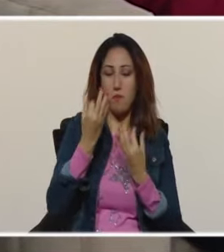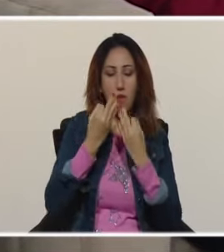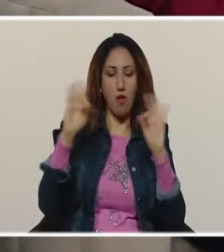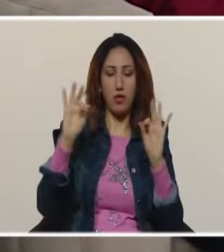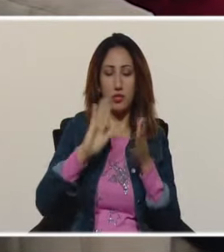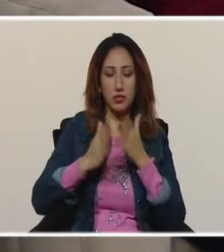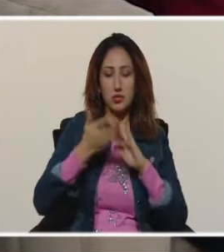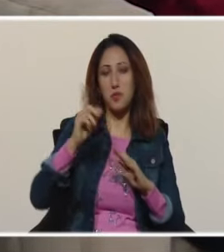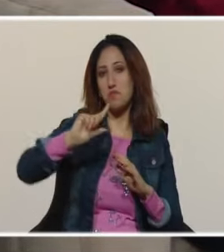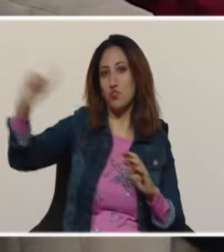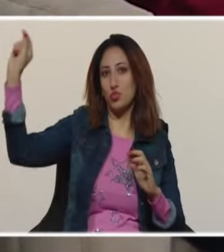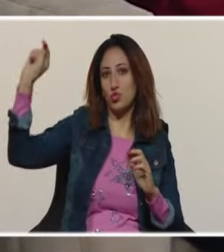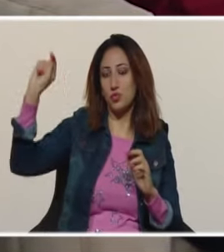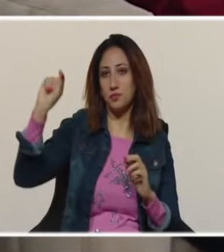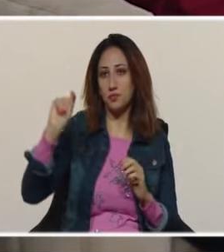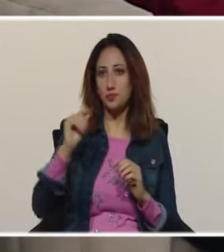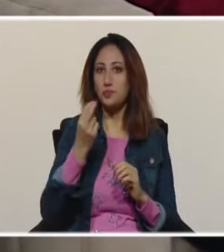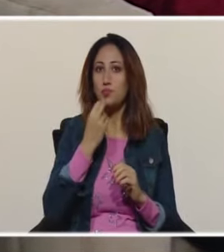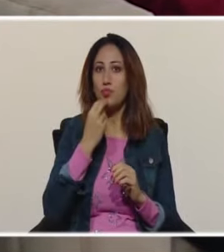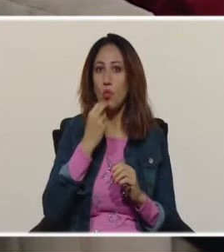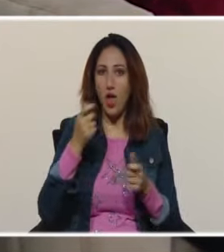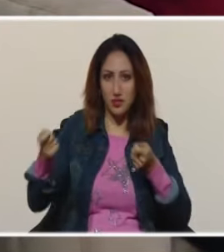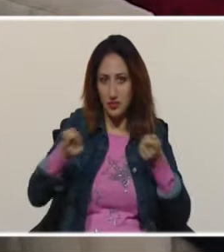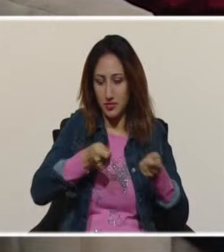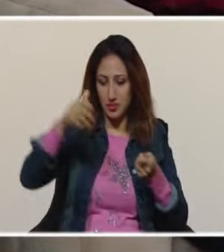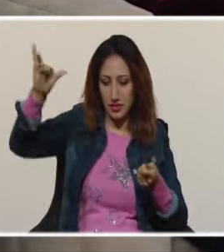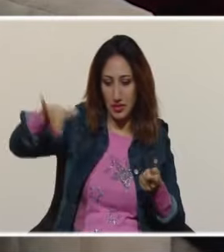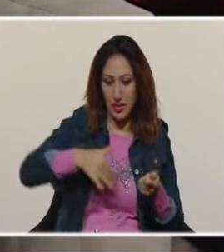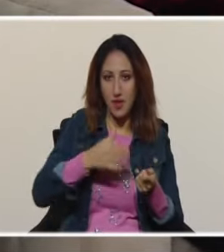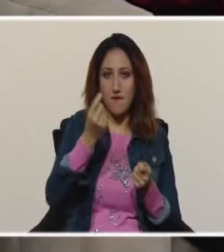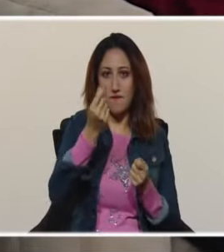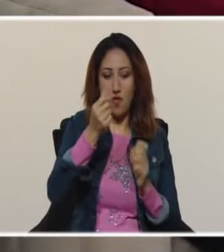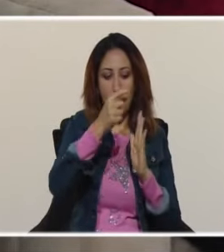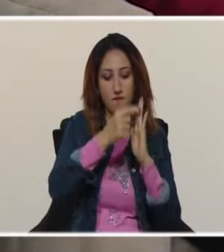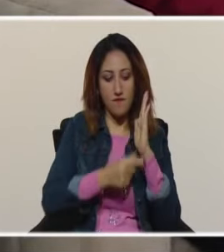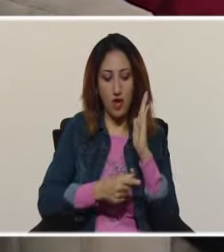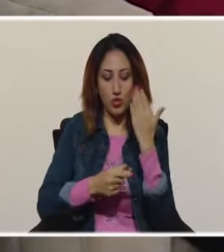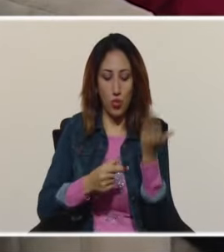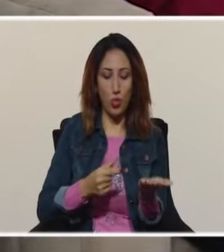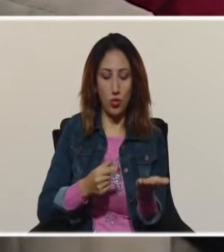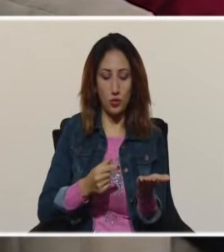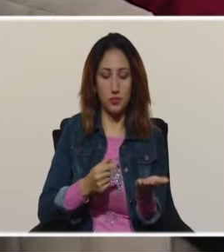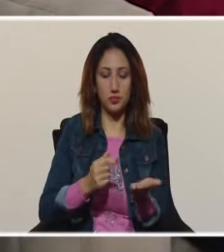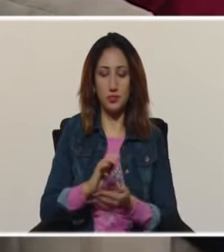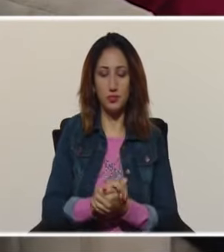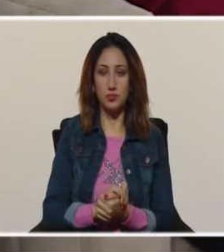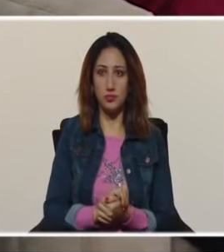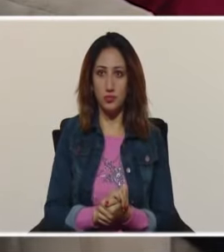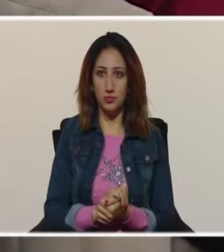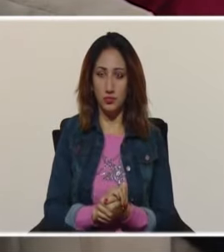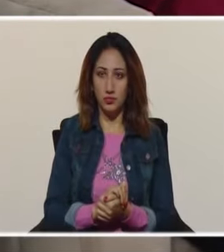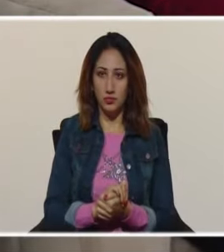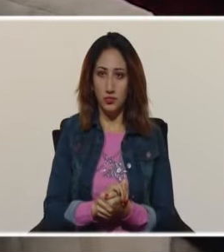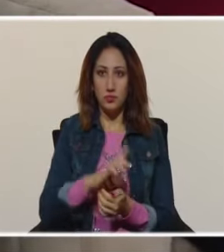جدا. فوانا قاعد لقيته داخل عليا، اخويا خد بعضه ومشي بعد ما اكل. انا قاعد بقى مع صاحب المكان، فلقيت الويتر داخل